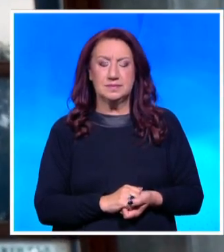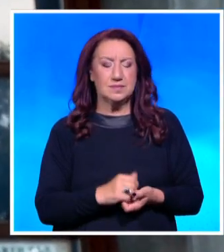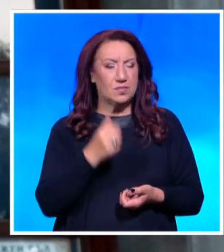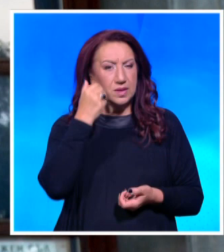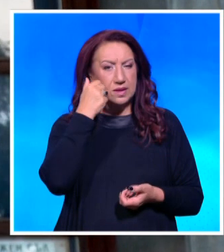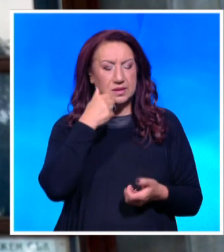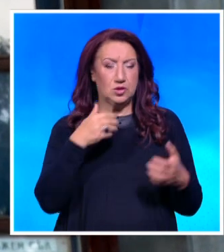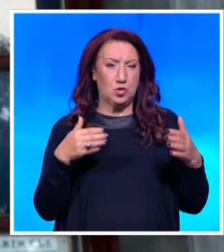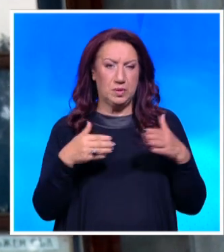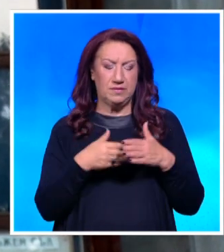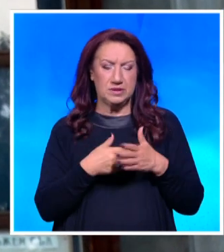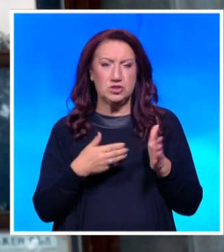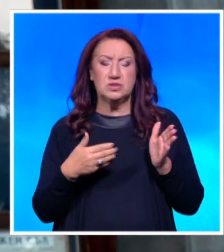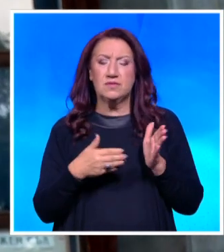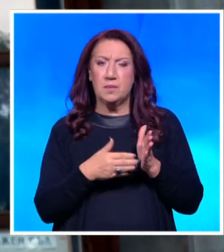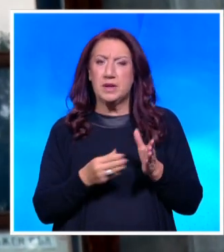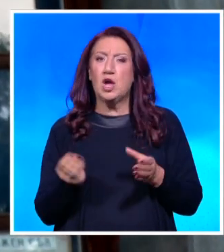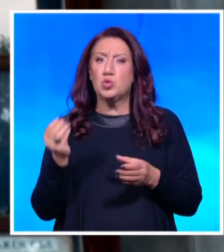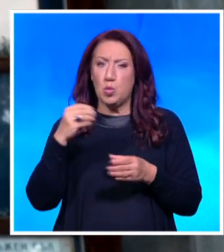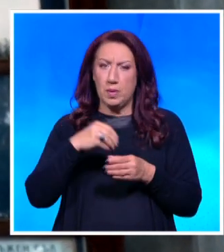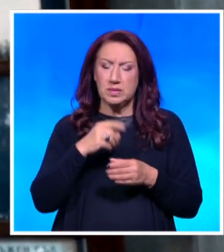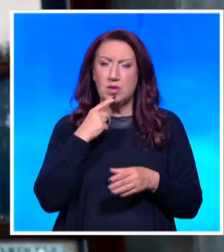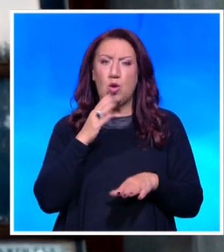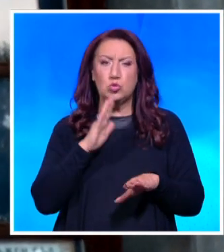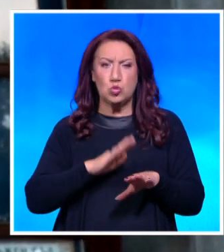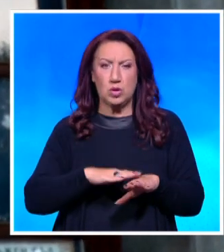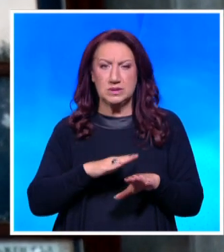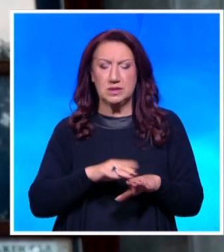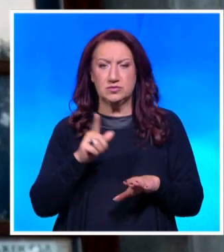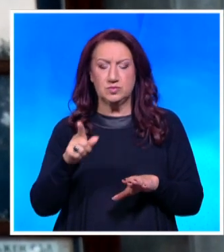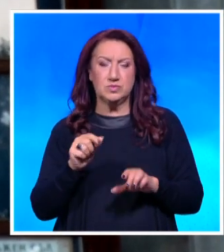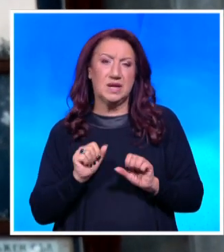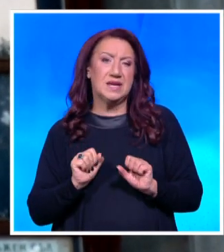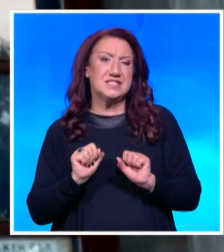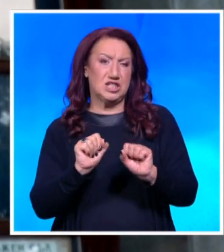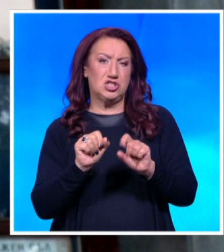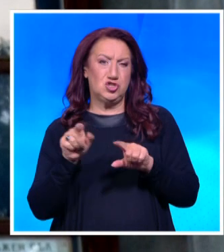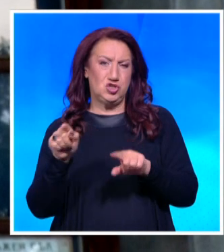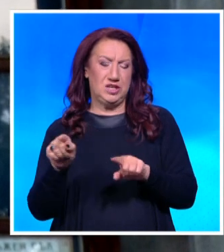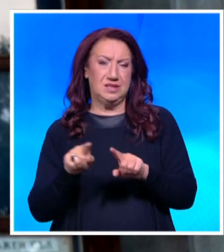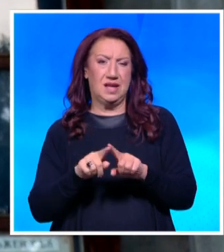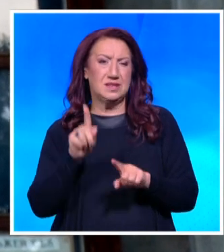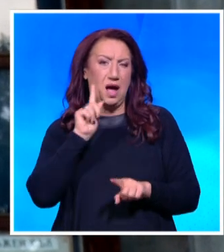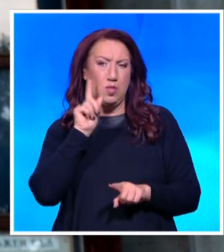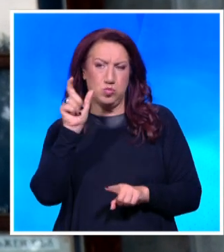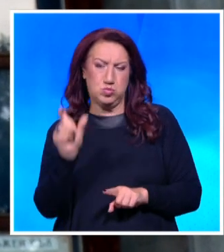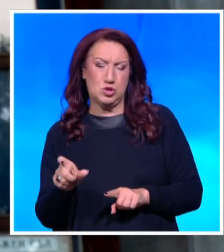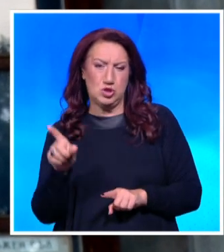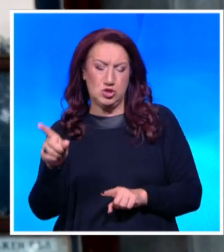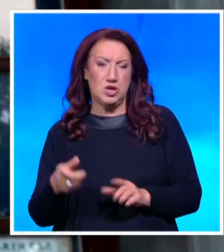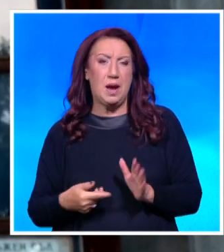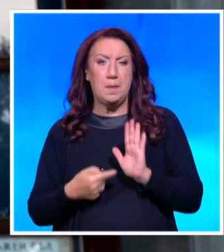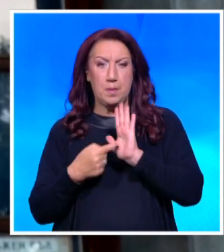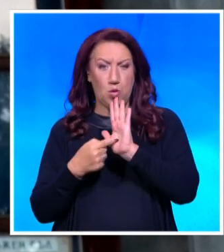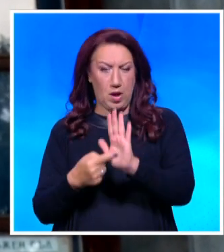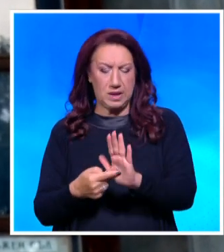Добър вечер. Въпреки допълнителните доказателства, които защитата на обвиняемия Георги Георгиев представи пред съда и прокуратурата, Георги